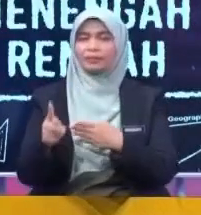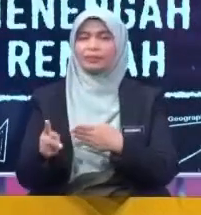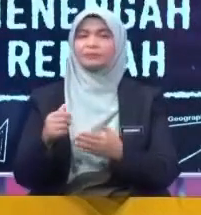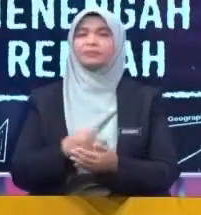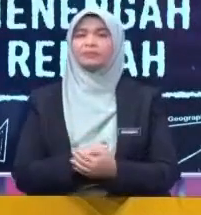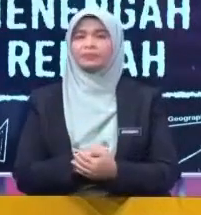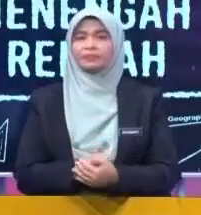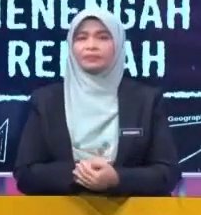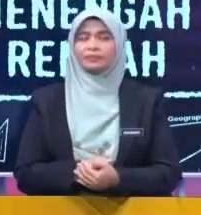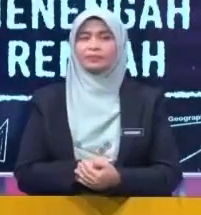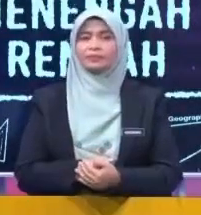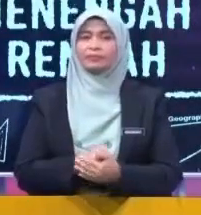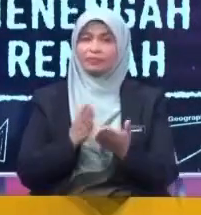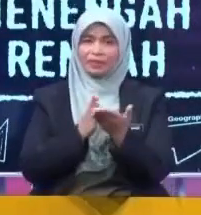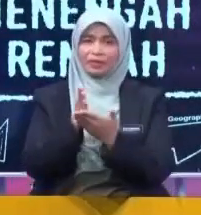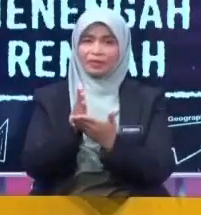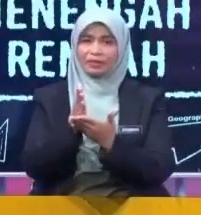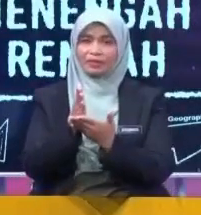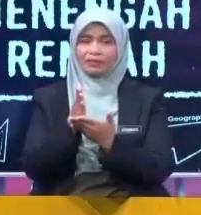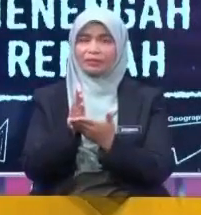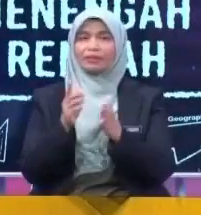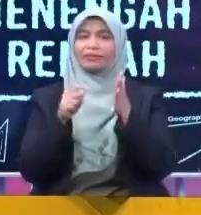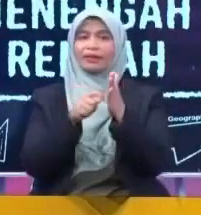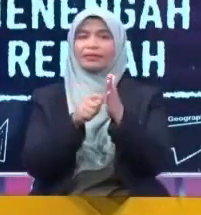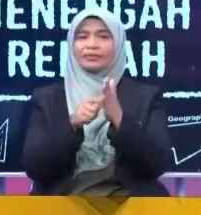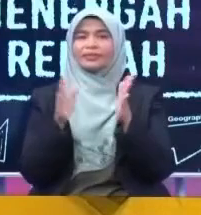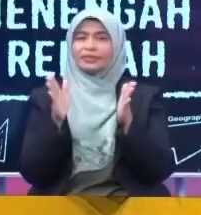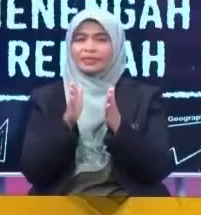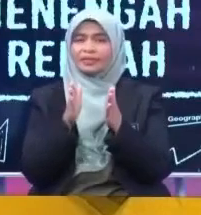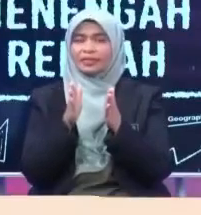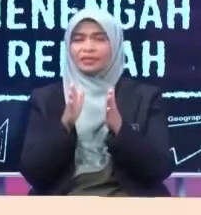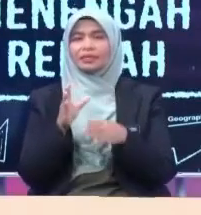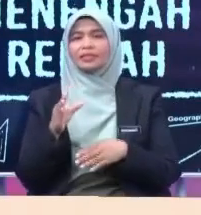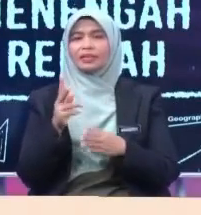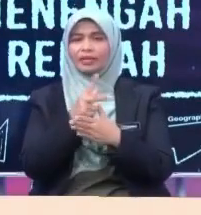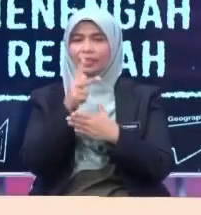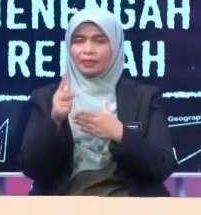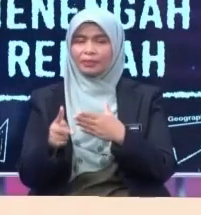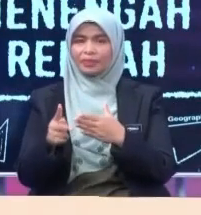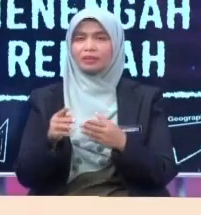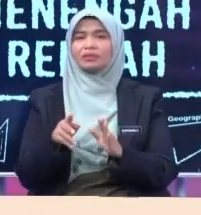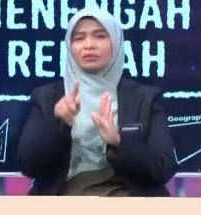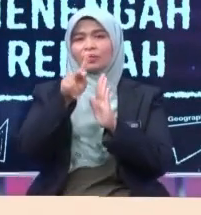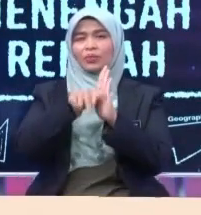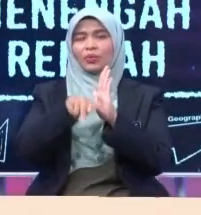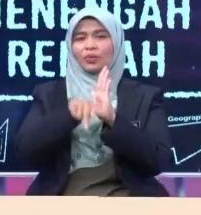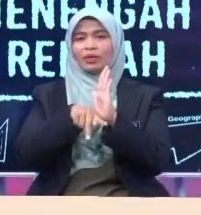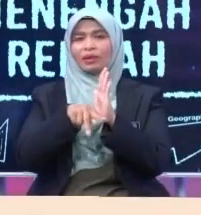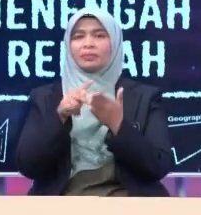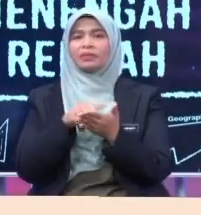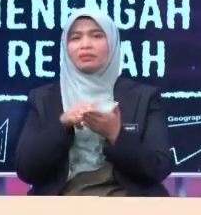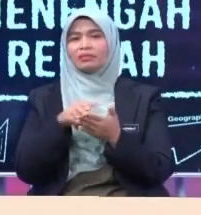Seterusnya, tanda-tanda kecil kiamat, Yang pertama ialah kurang bilangan